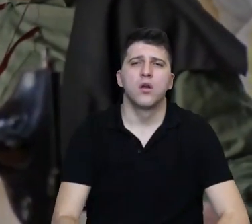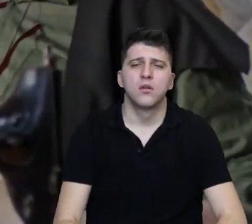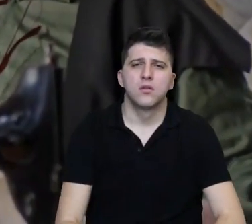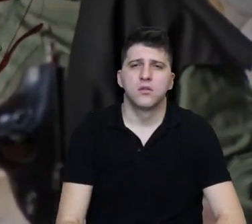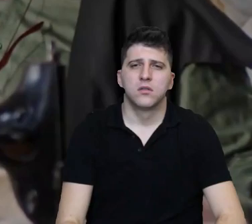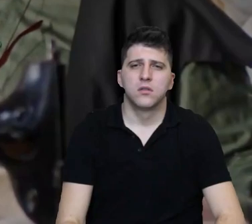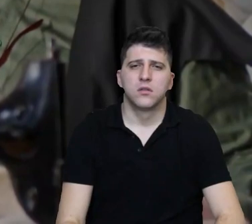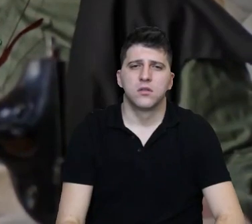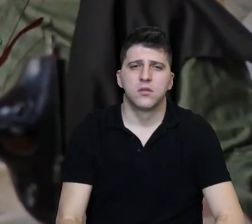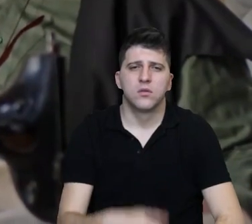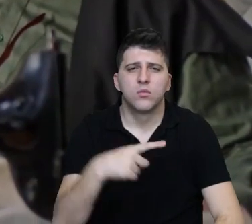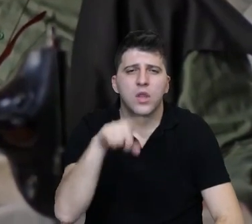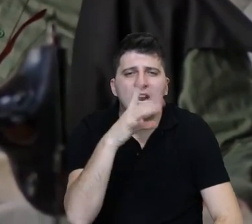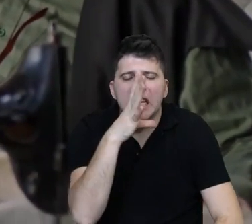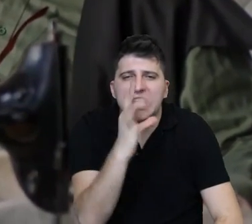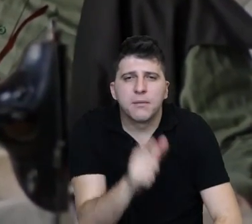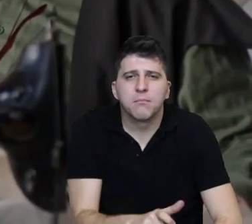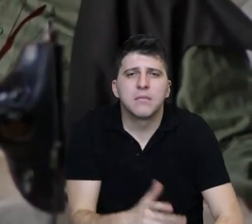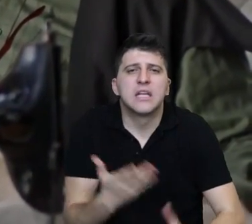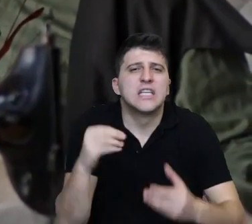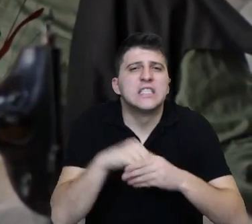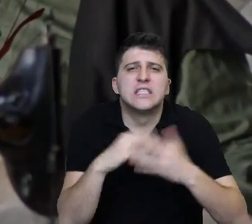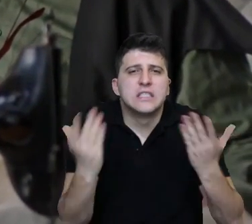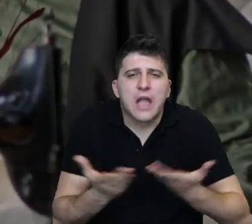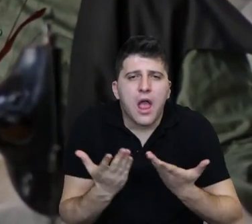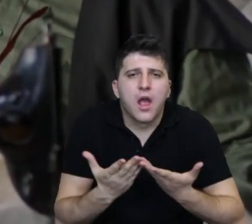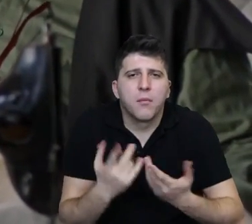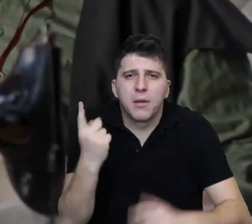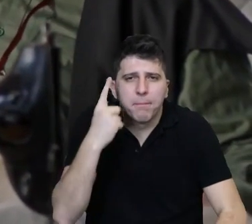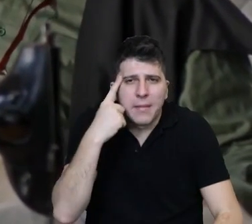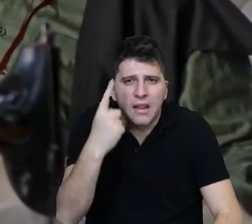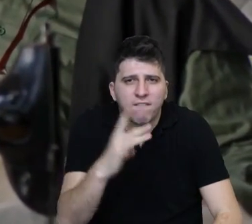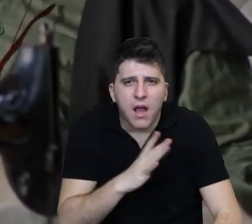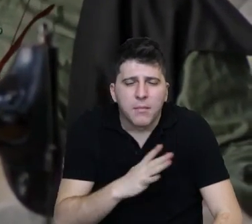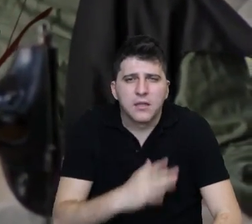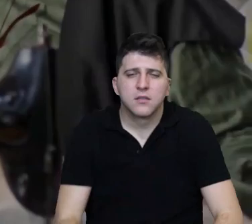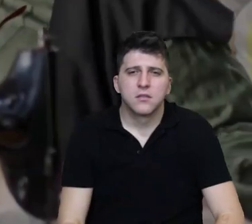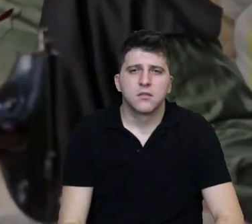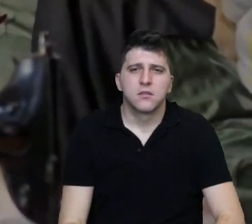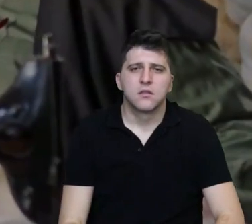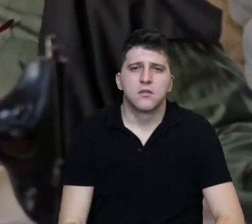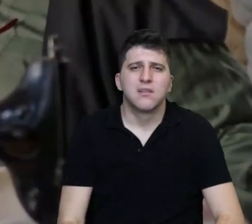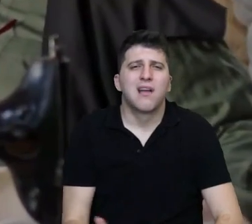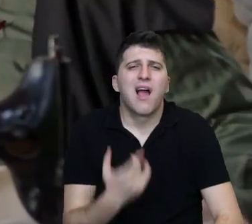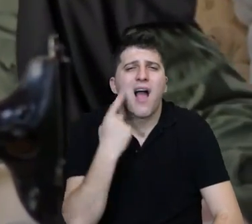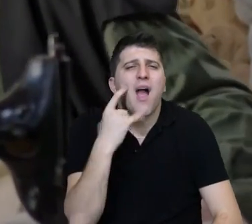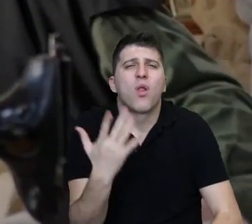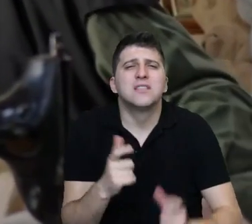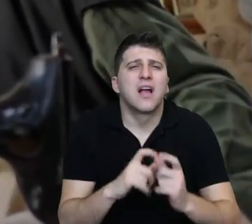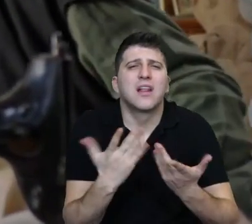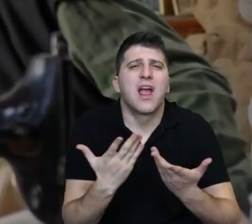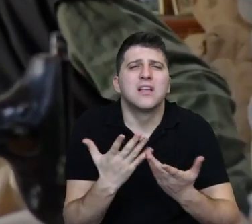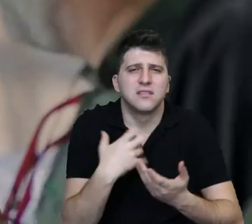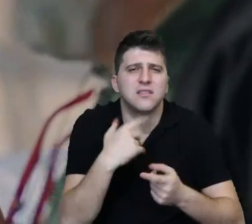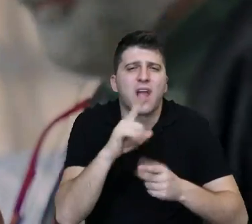baba. Bunlar kimin nesi, kimin fesi? Malumatın var mı baba? Hayrola Santral? Afiyle mi